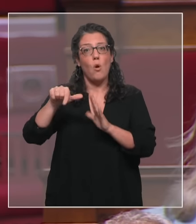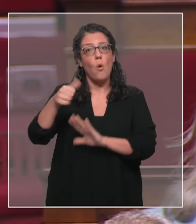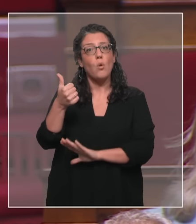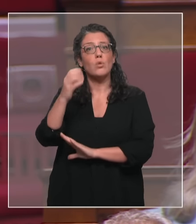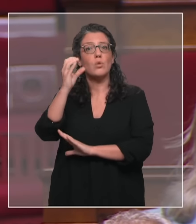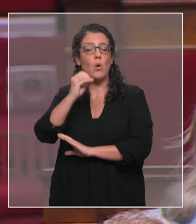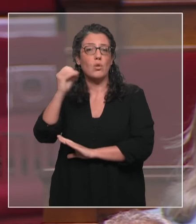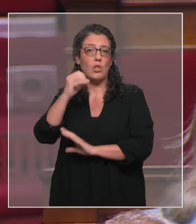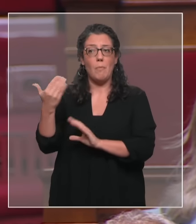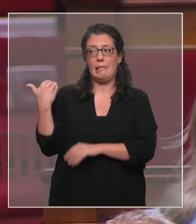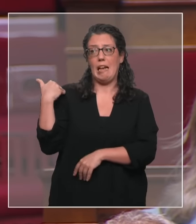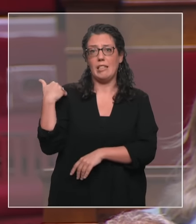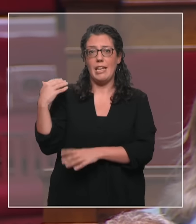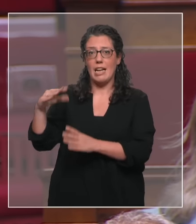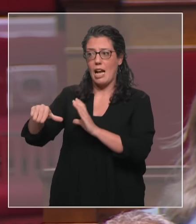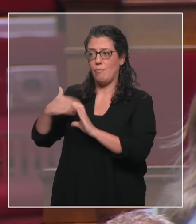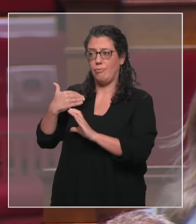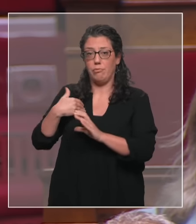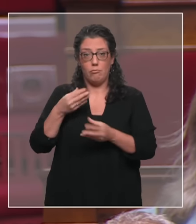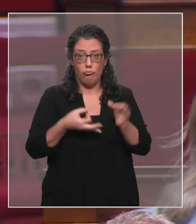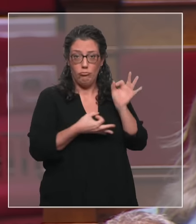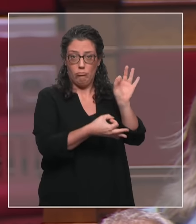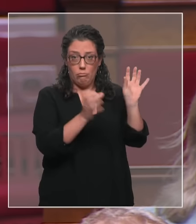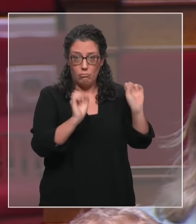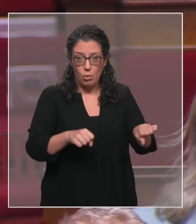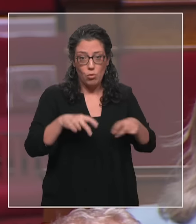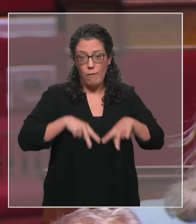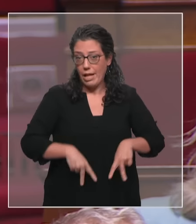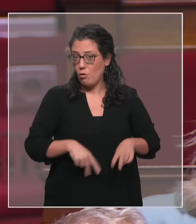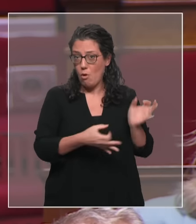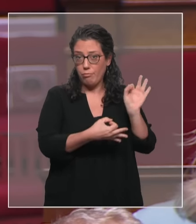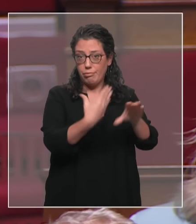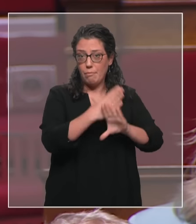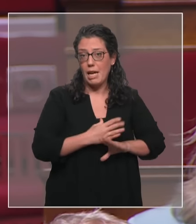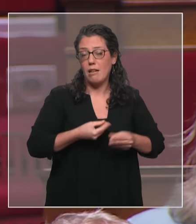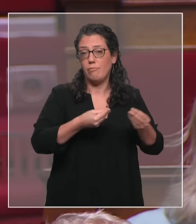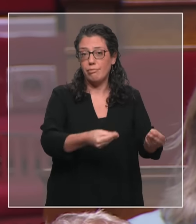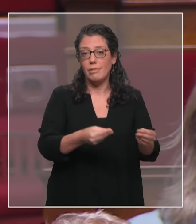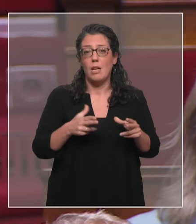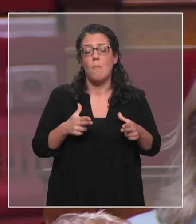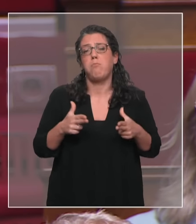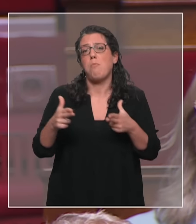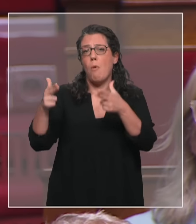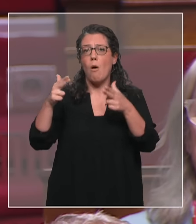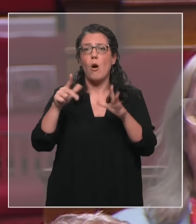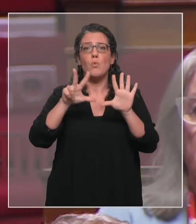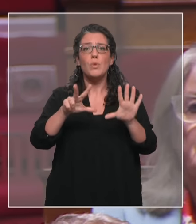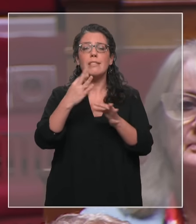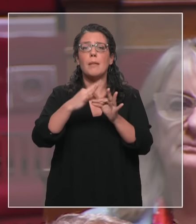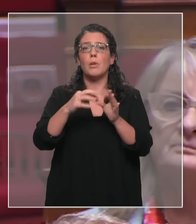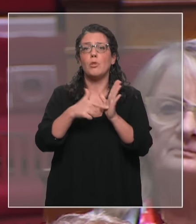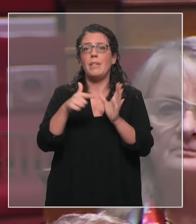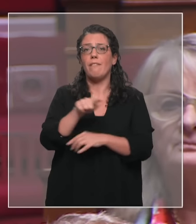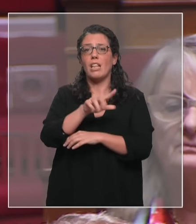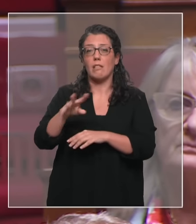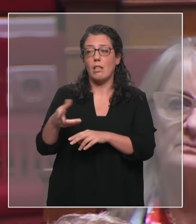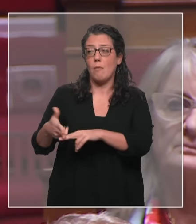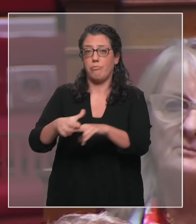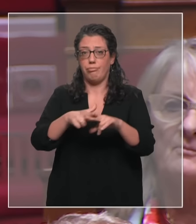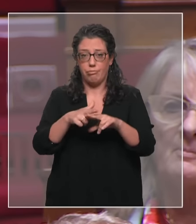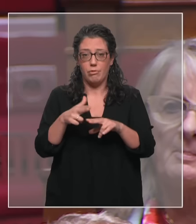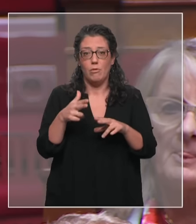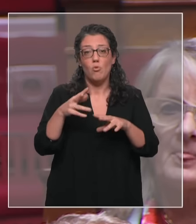tiens ce courrier à votre disposition et à celui de tout le gouvernement. La fusillade meurtrière du 8 septembre 2024 à la place de la Loire